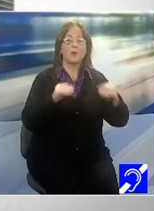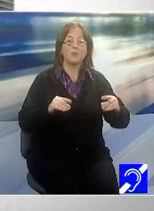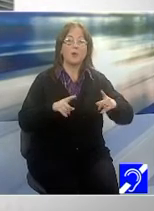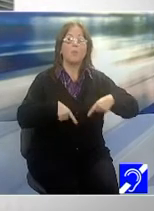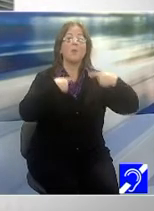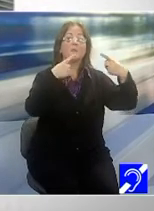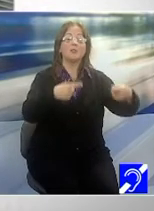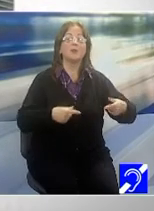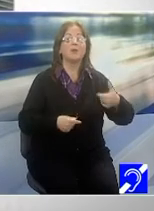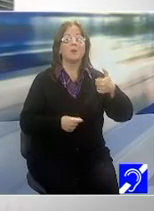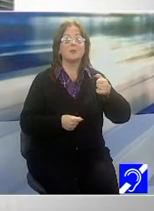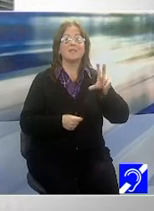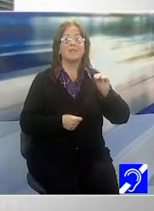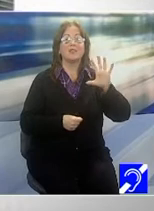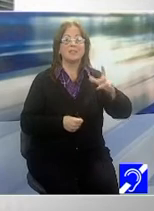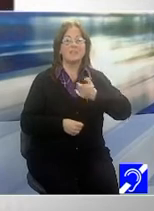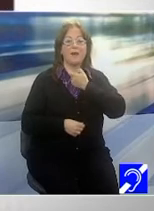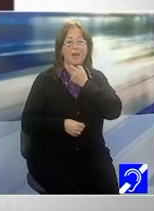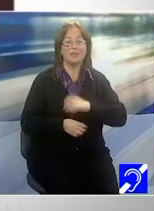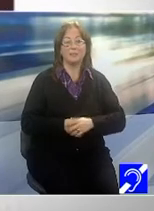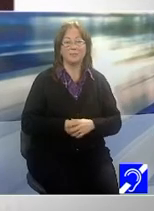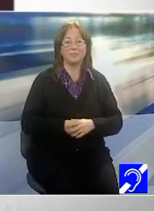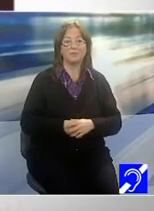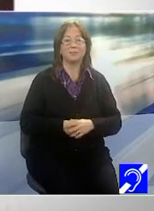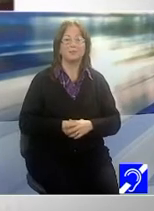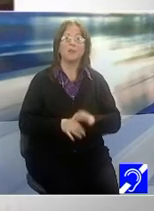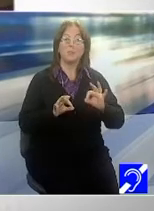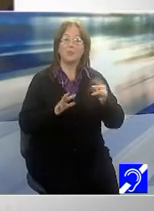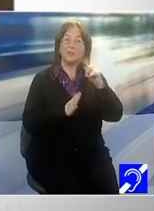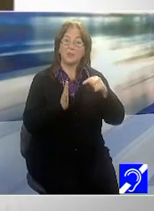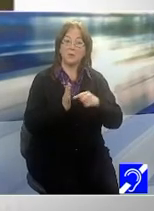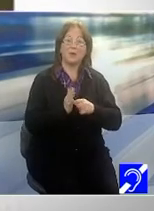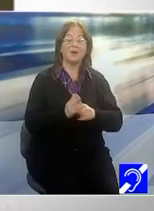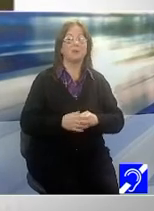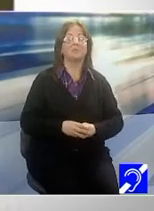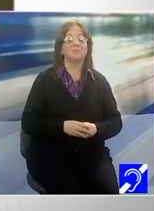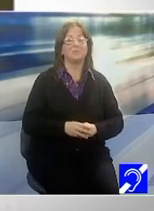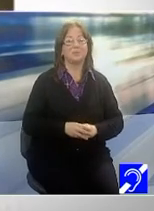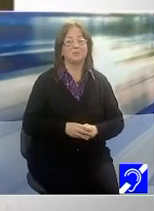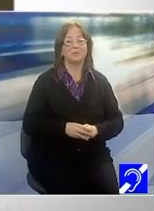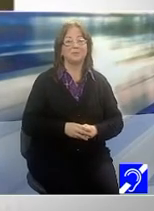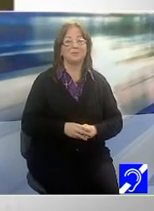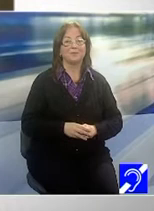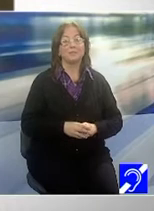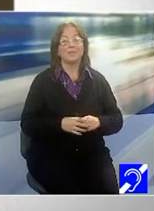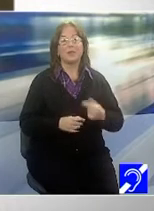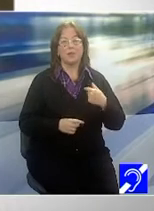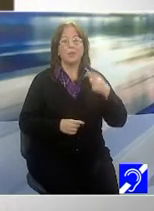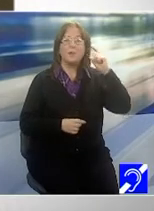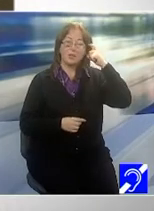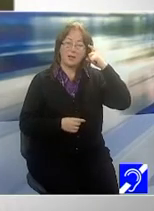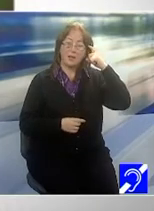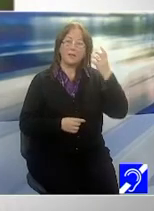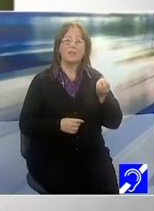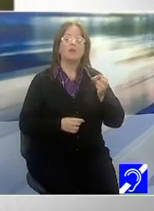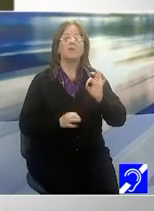ani. So yeah, that's a good question. You know, I only seeing it getting better. Cred că vor fi din ce în ce mai